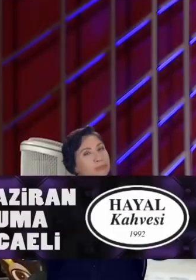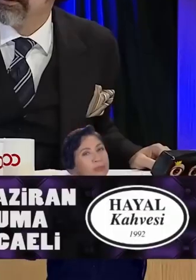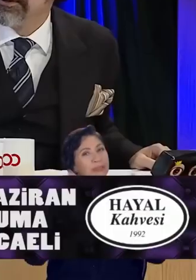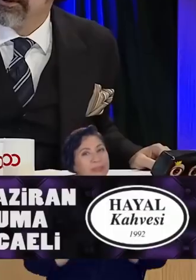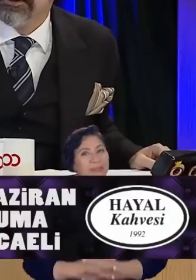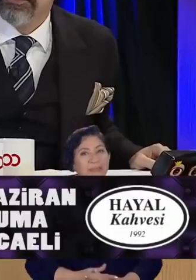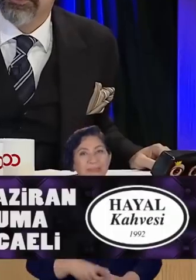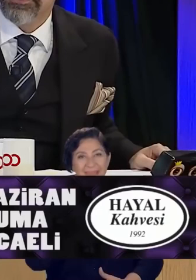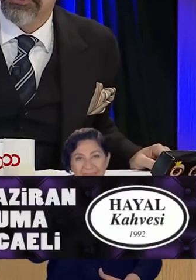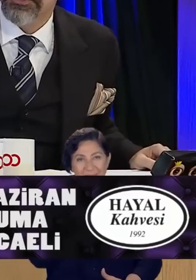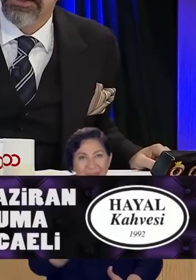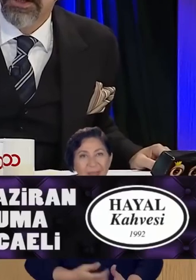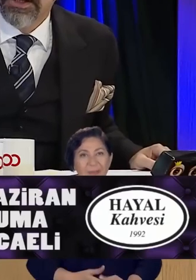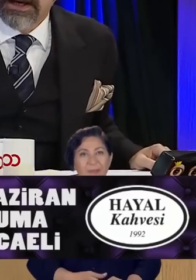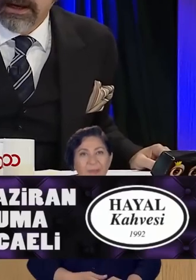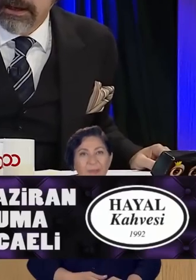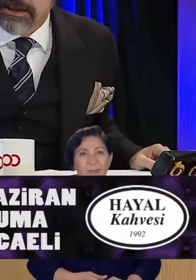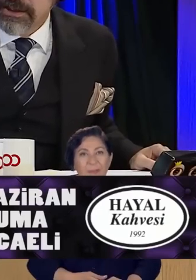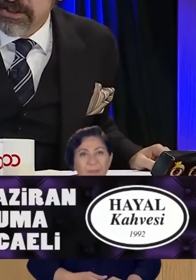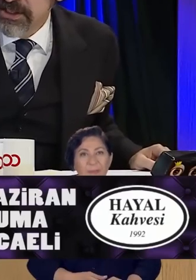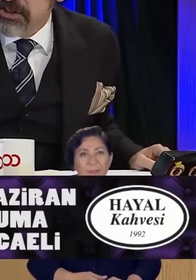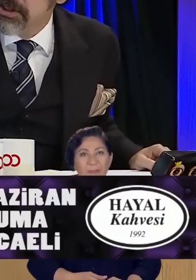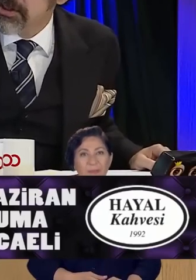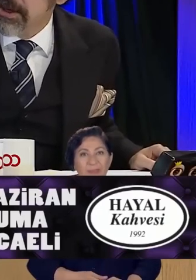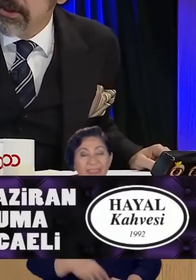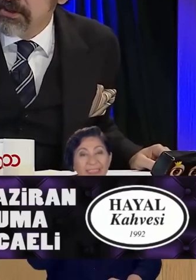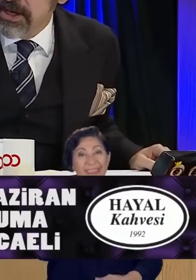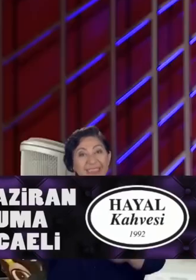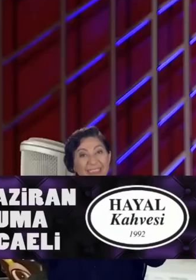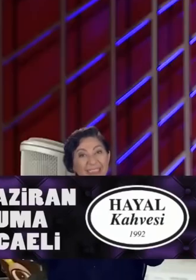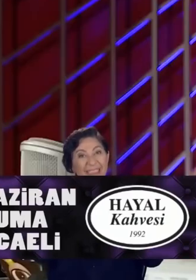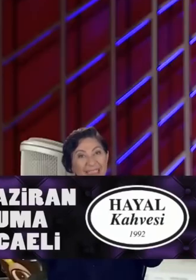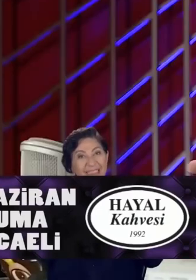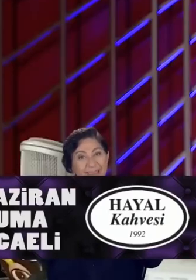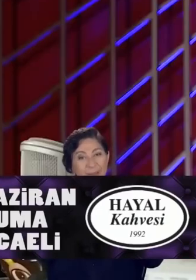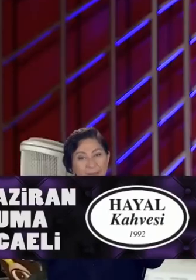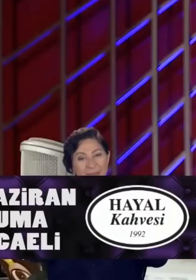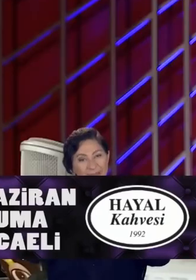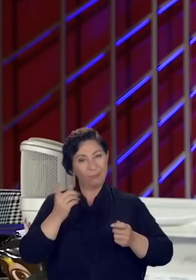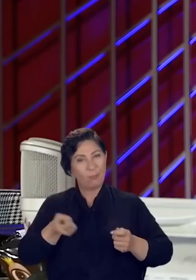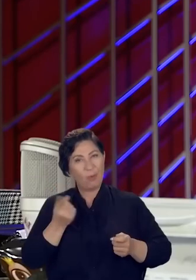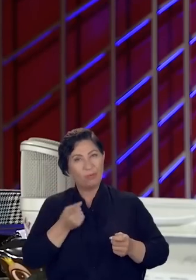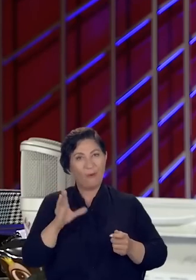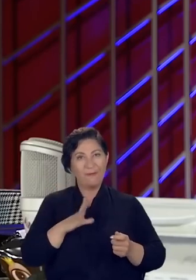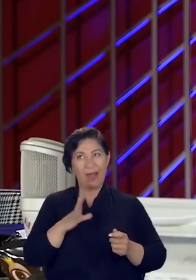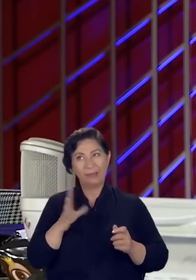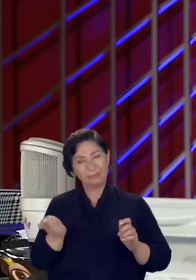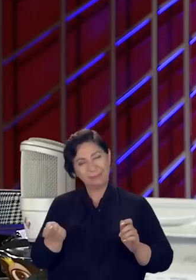Müthiş. Teşekkür ederim. Müthiş. Sizin içinizde bir yandan çarklı filan bir motor var